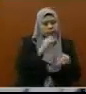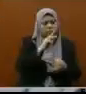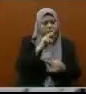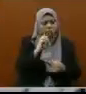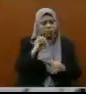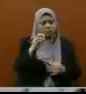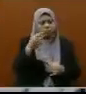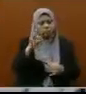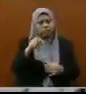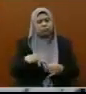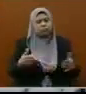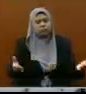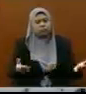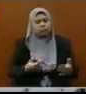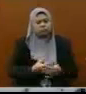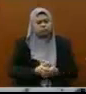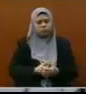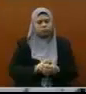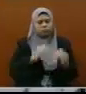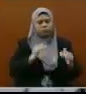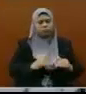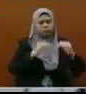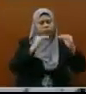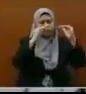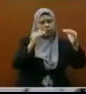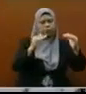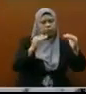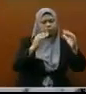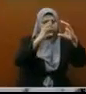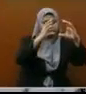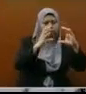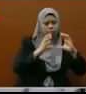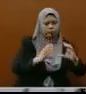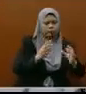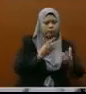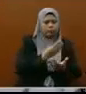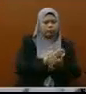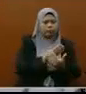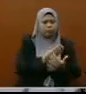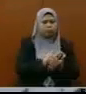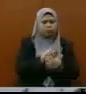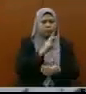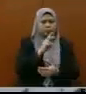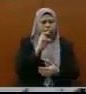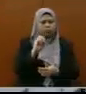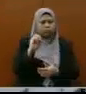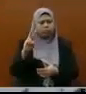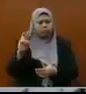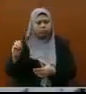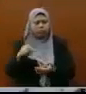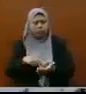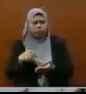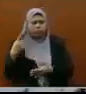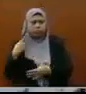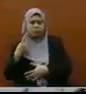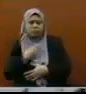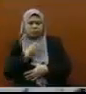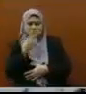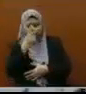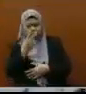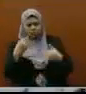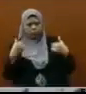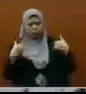2019. Dan di peringkat strategi bajet 2020 ini juga kita melihat seperti mana